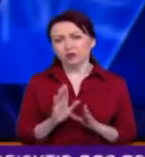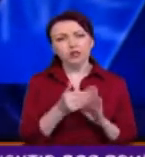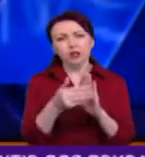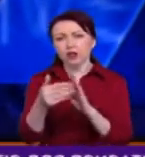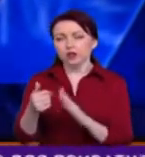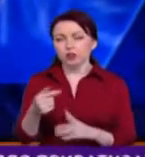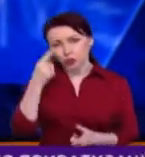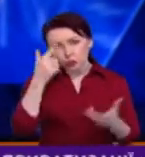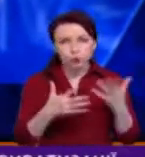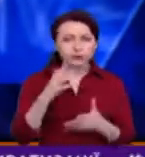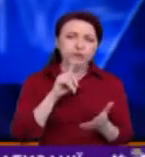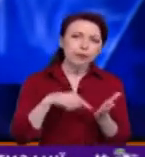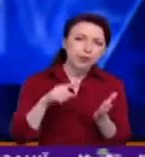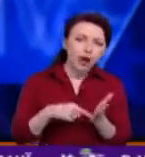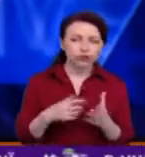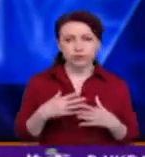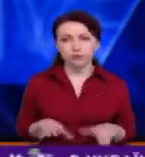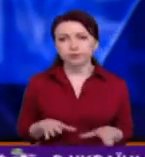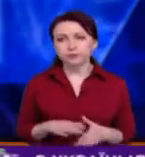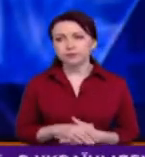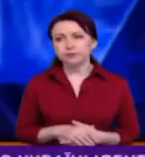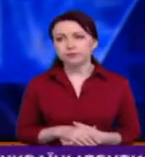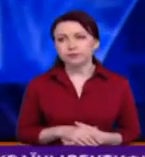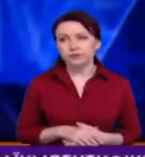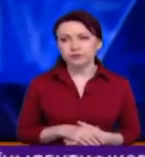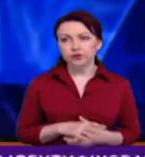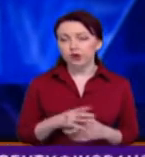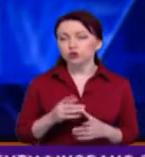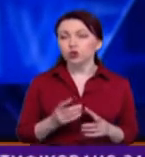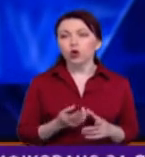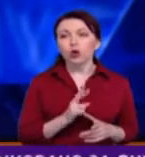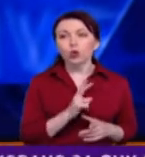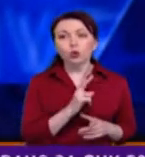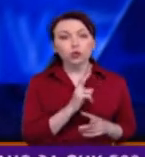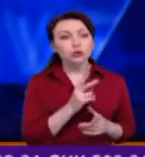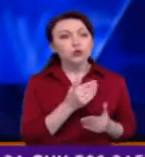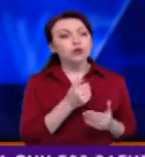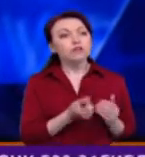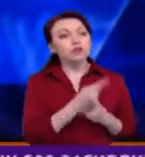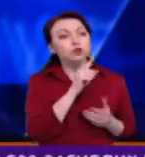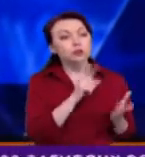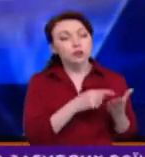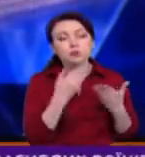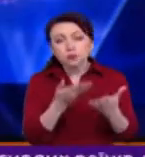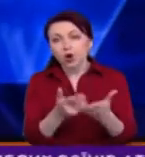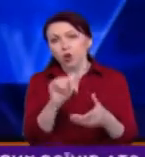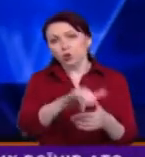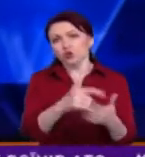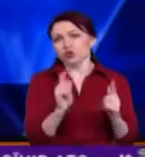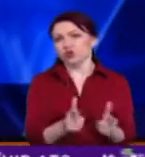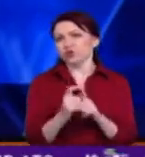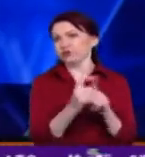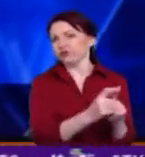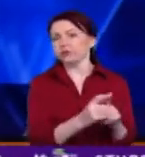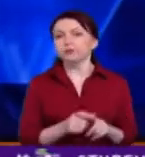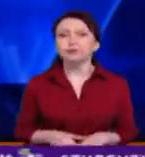Знову ж таки, якщо запитання виникнуть, то вони будуть звертатися до цього ж самого Конституційного суду, який ухвалив це рішення. Що стосується Шевчука? Насправді проблема.